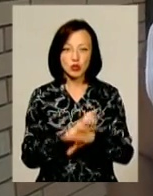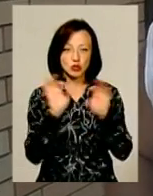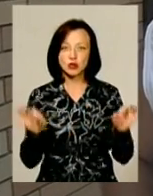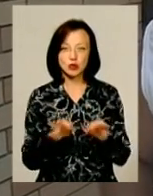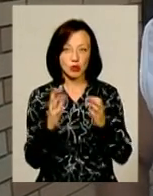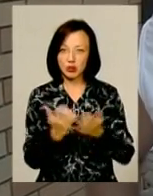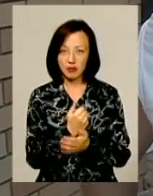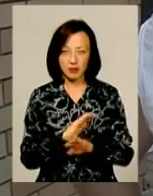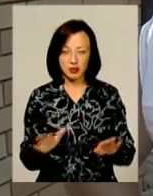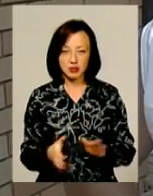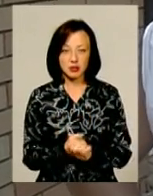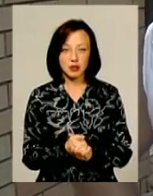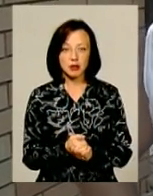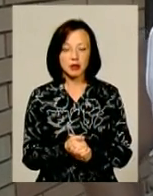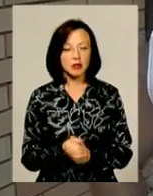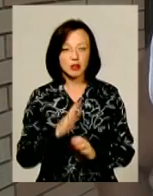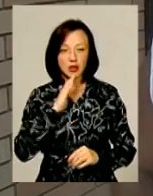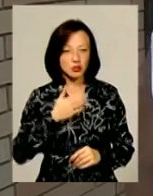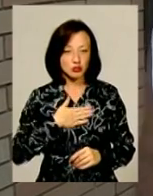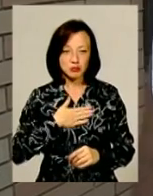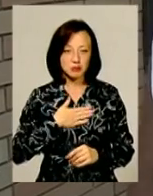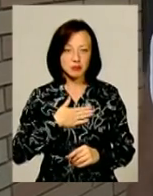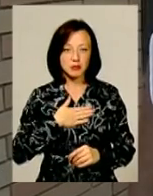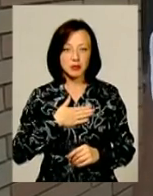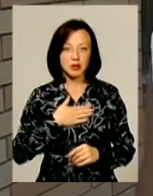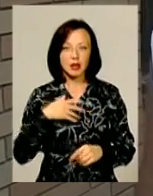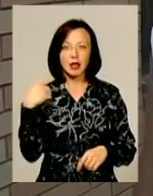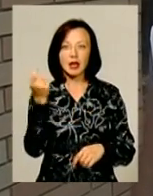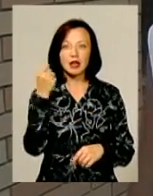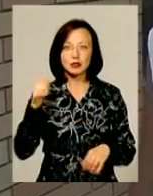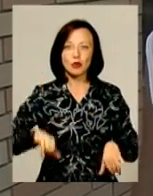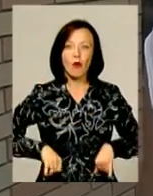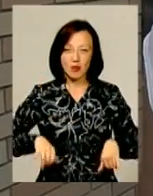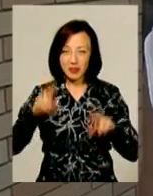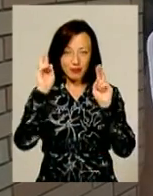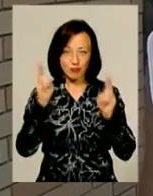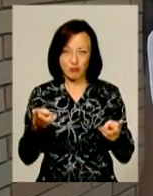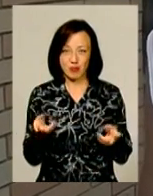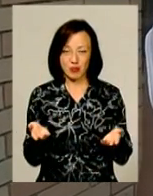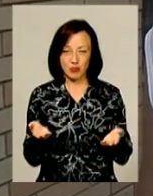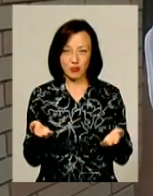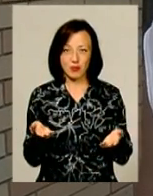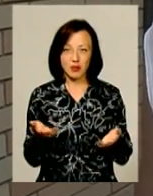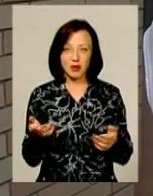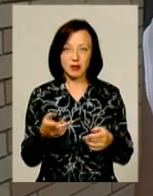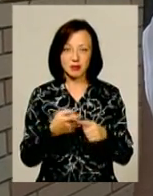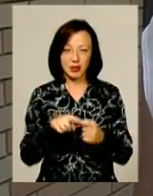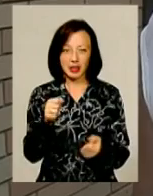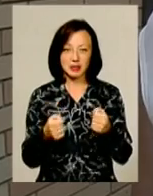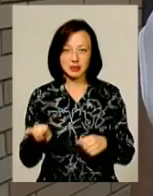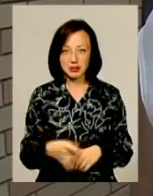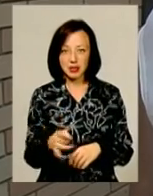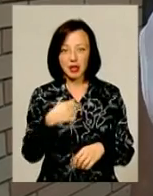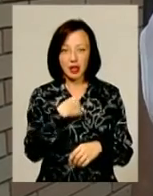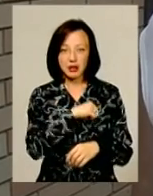не вийде. З цими нашими їздовими, вони ж не вміють їздити. Понімаєте? Я